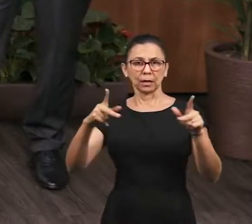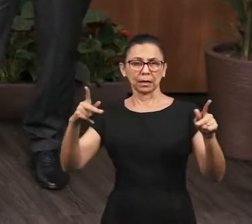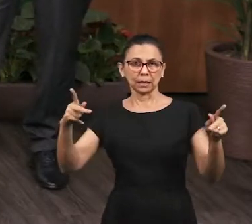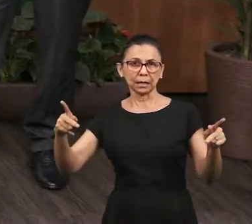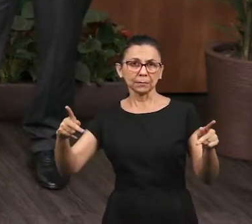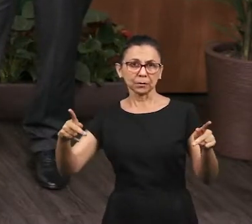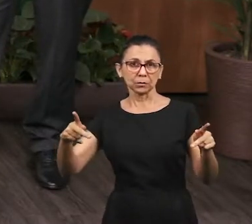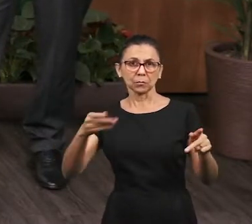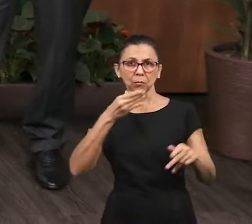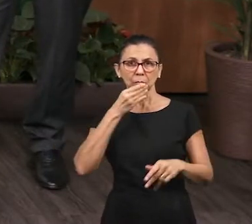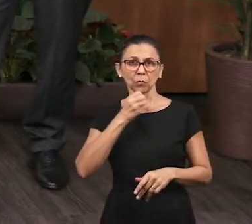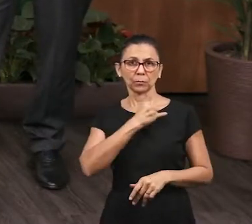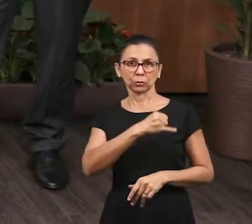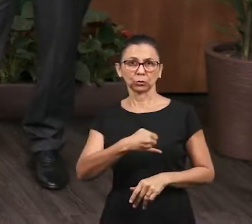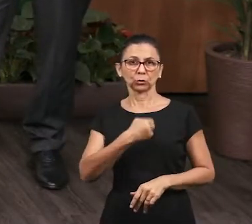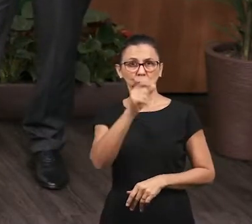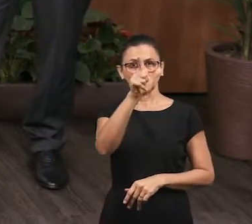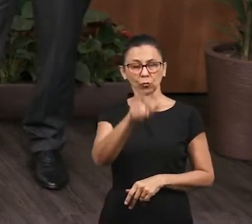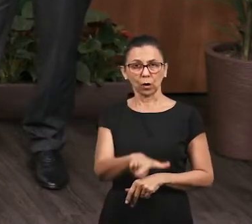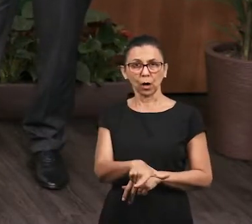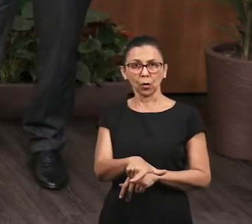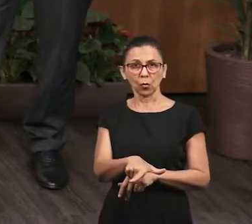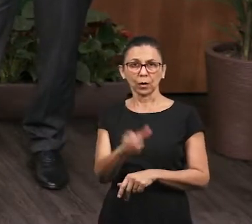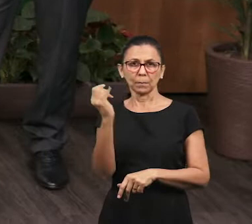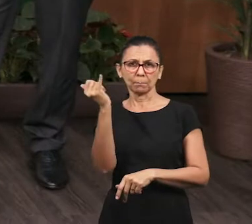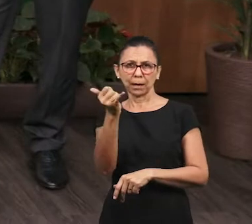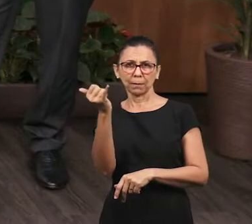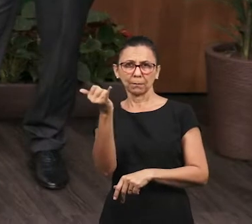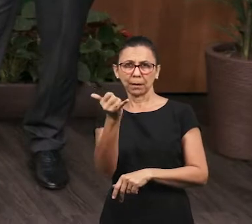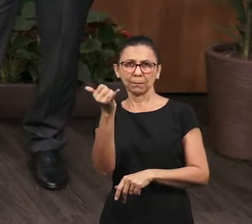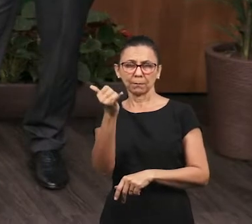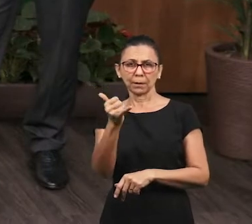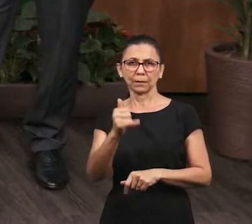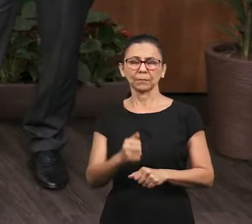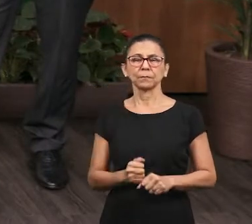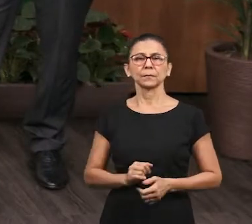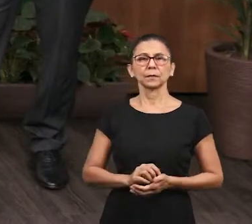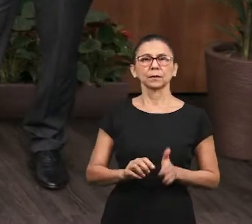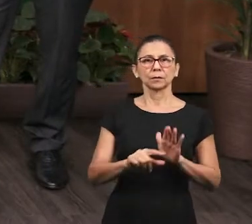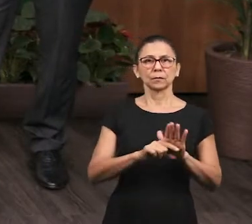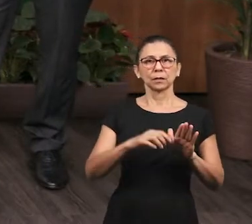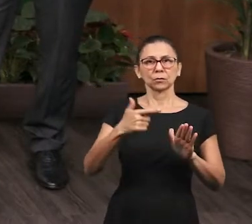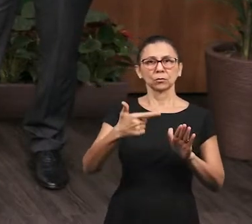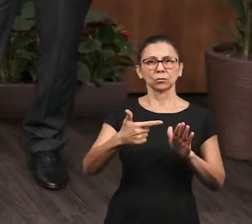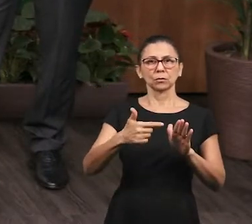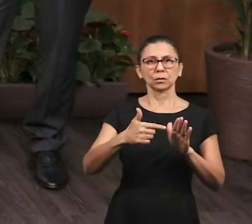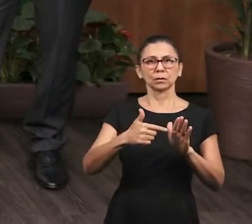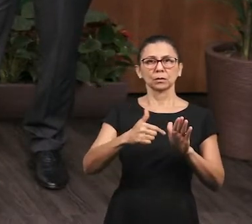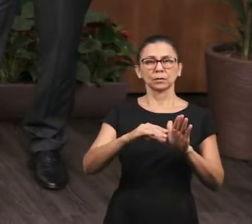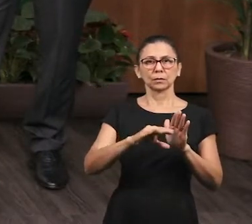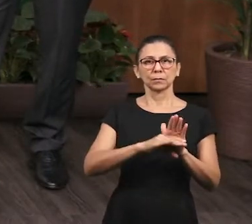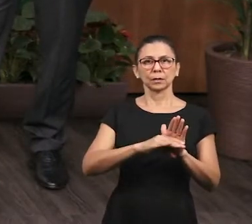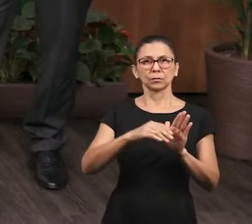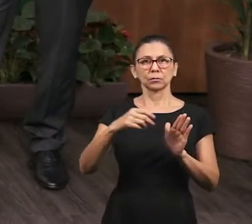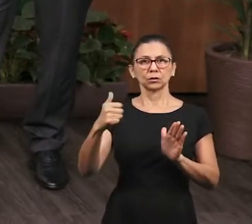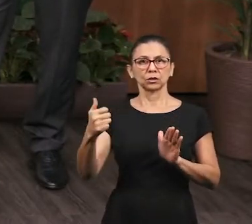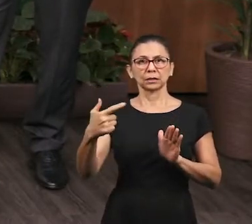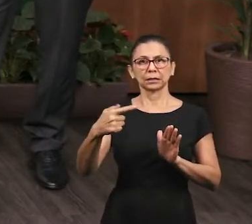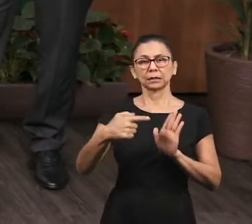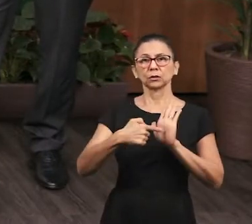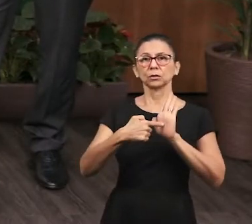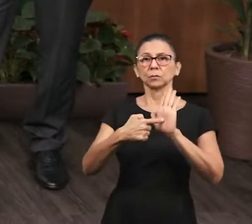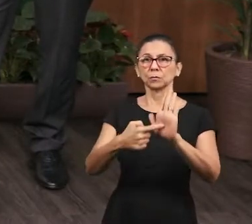говорит апостолу Иоанну в книге Откровения, в главе 2, 16 стихе,